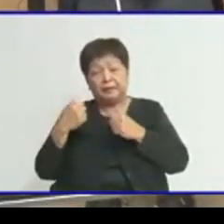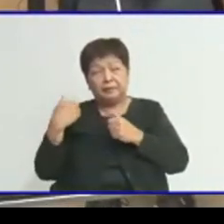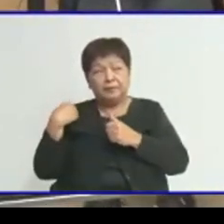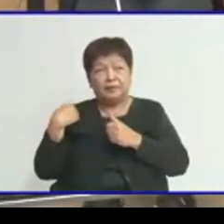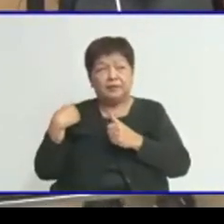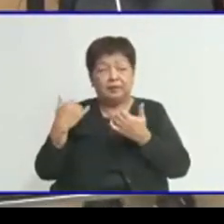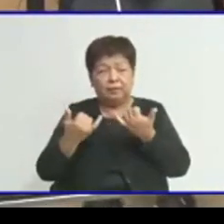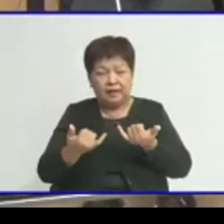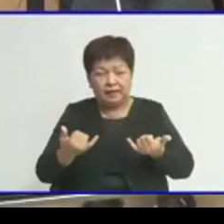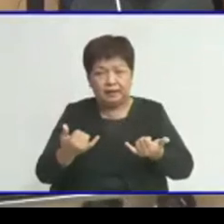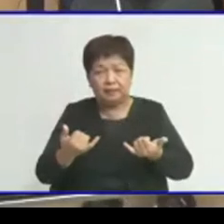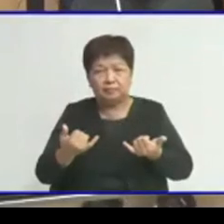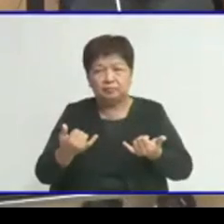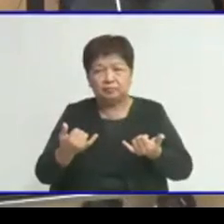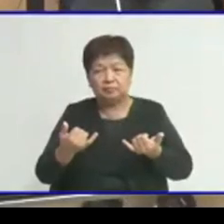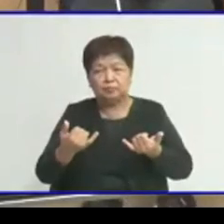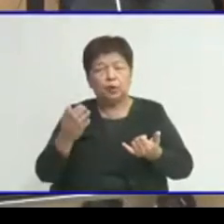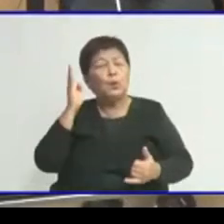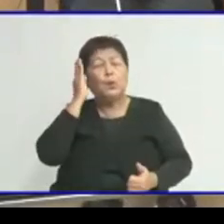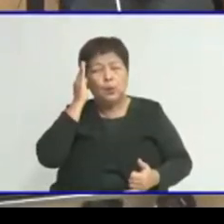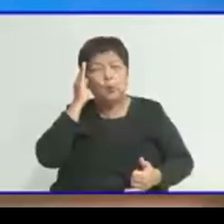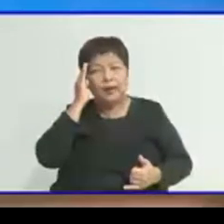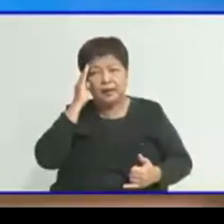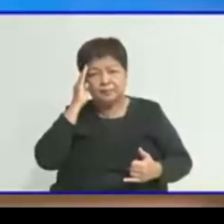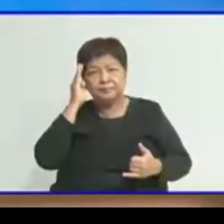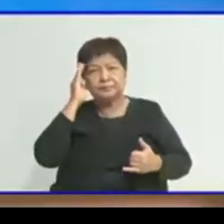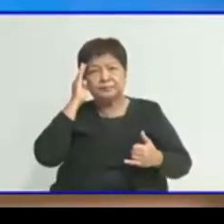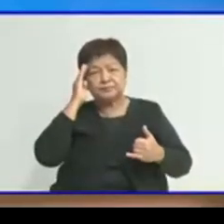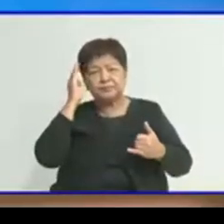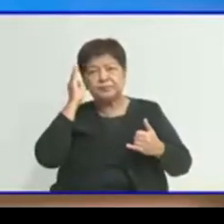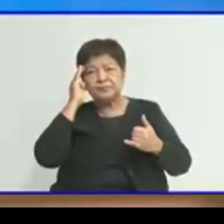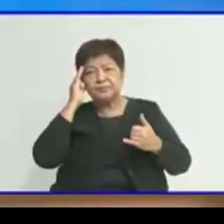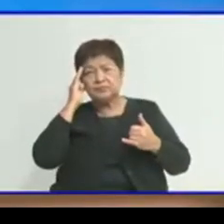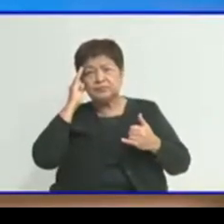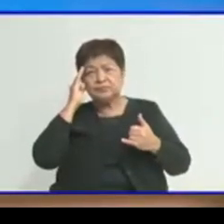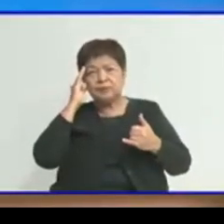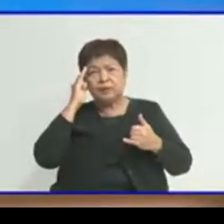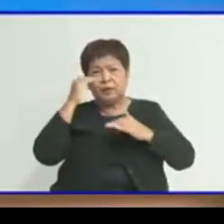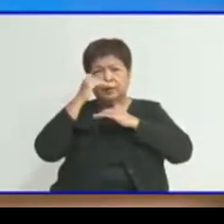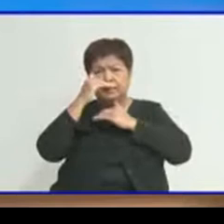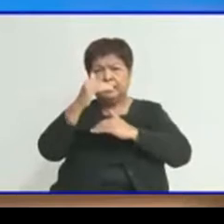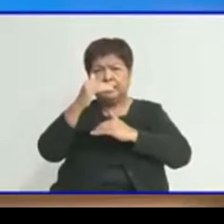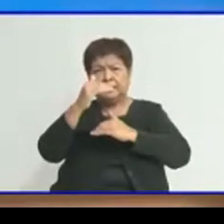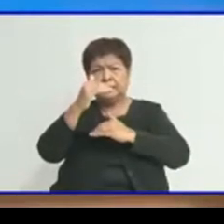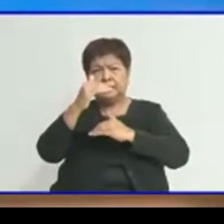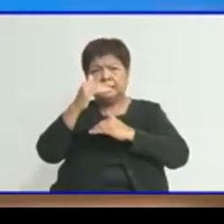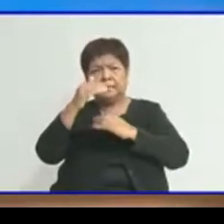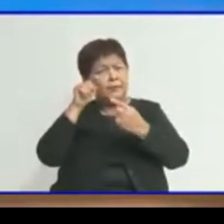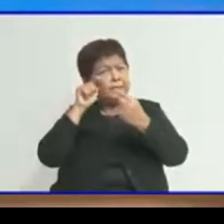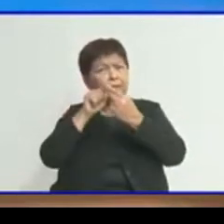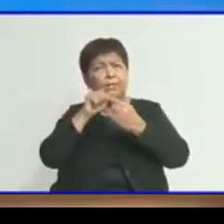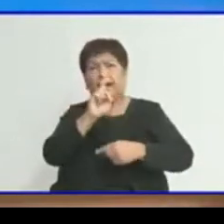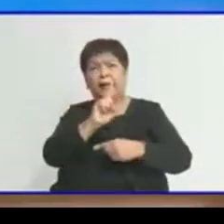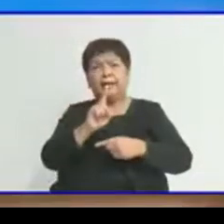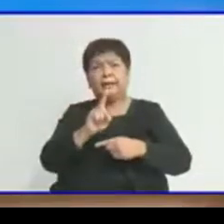ที่ทุกคนทราบกันว่ายังไม่มีมาตรการที่เป็นที่แน่ชัดว่าทางการมาตรการไหนจะได้ผลม